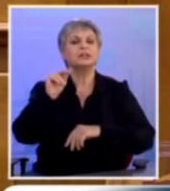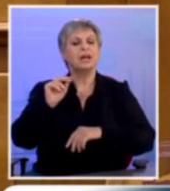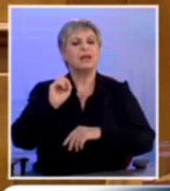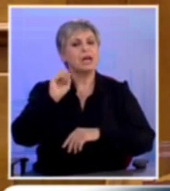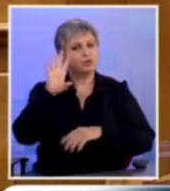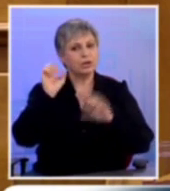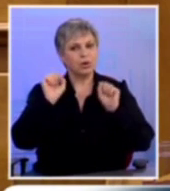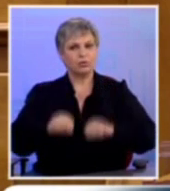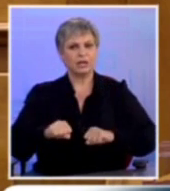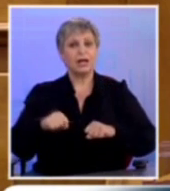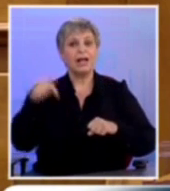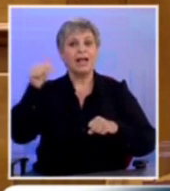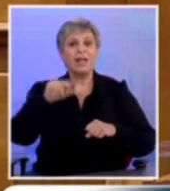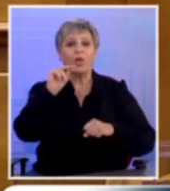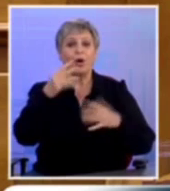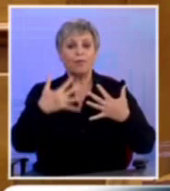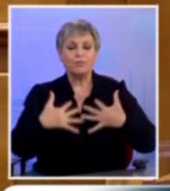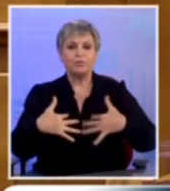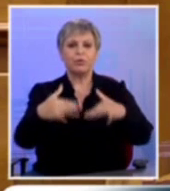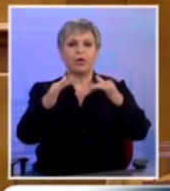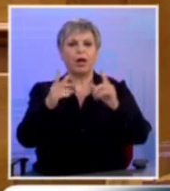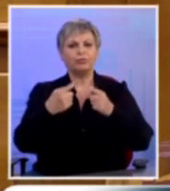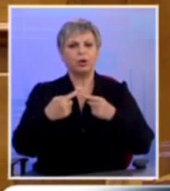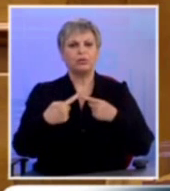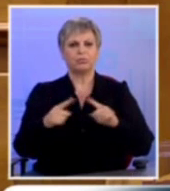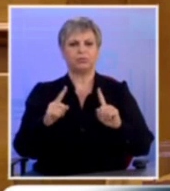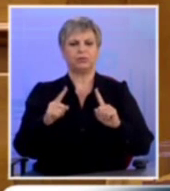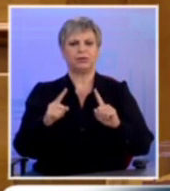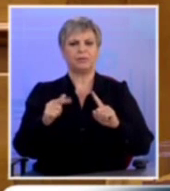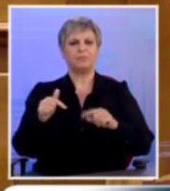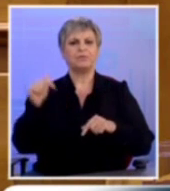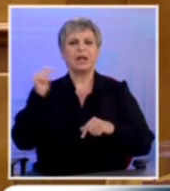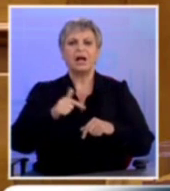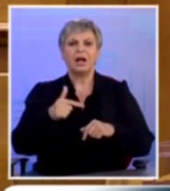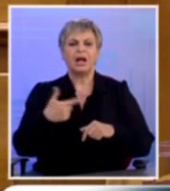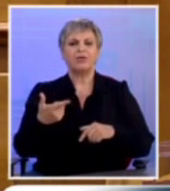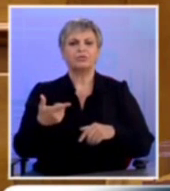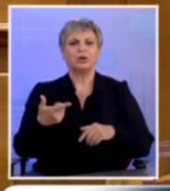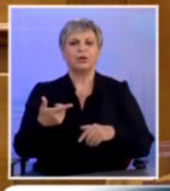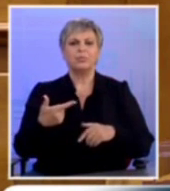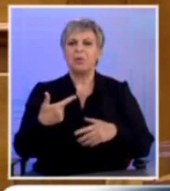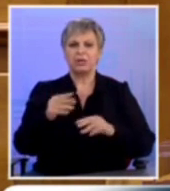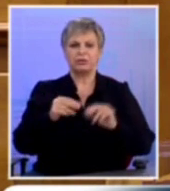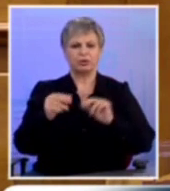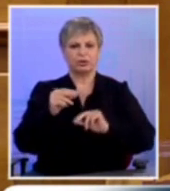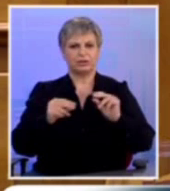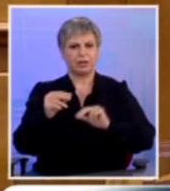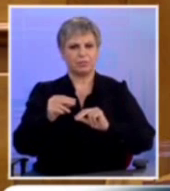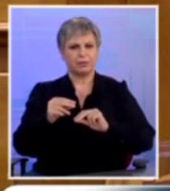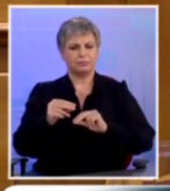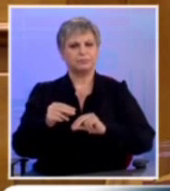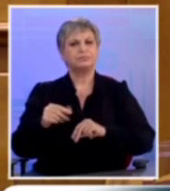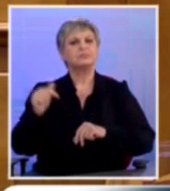ιδιοτροπία. Άλλη μια ιδιοτροπία ελληνική που παραπέμπει σε